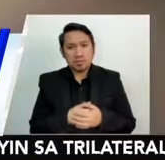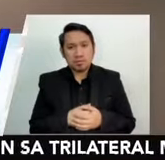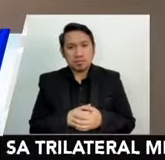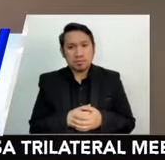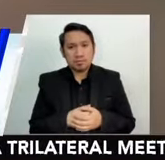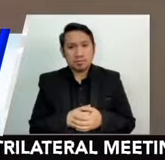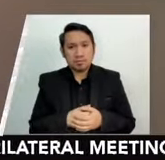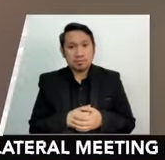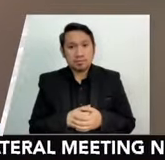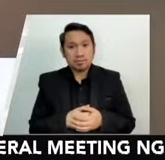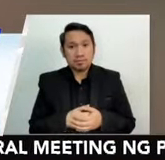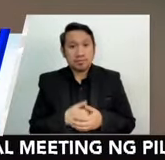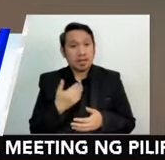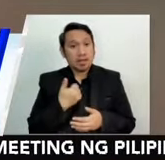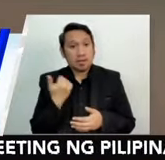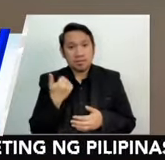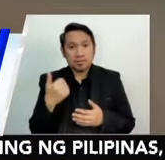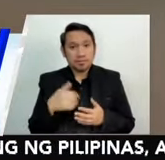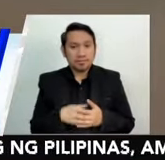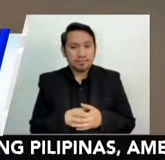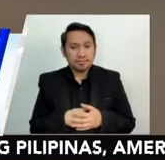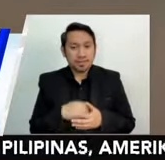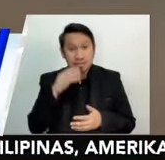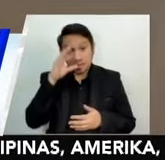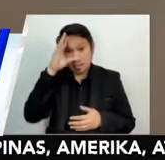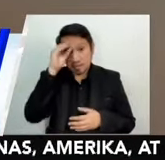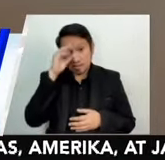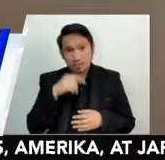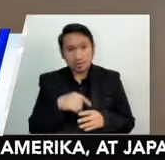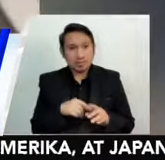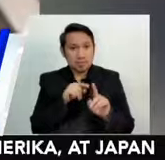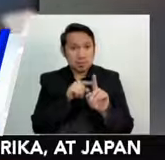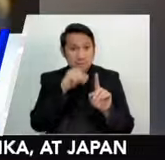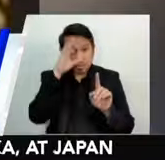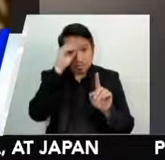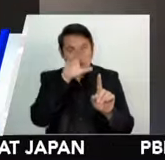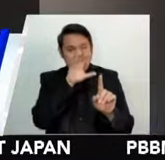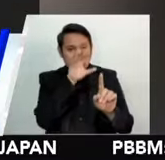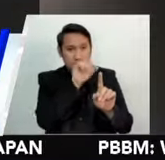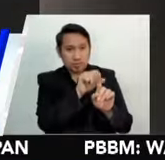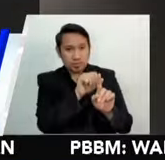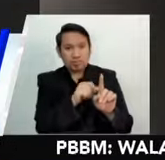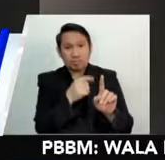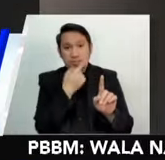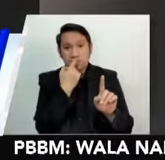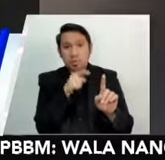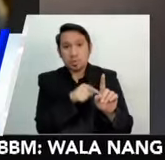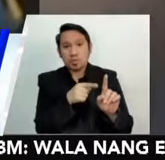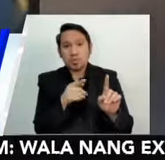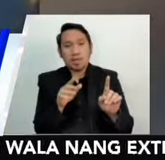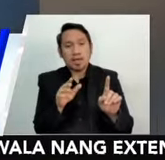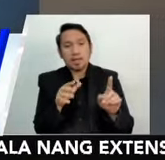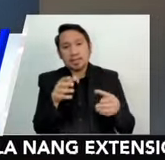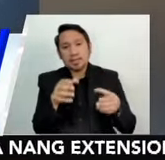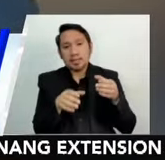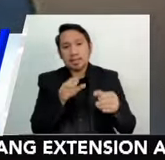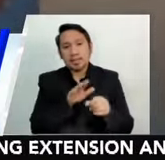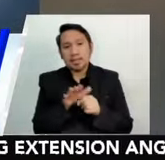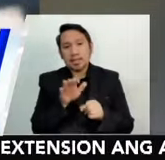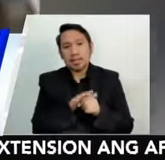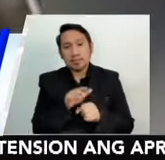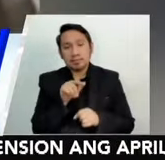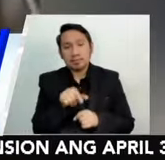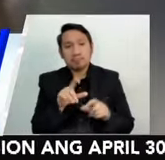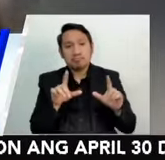Ang lalaking ito naman, hinuli rin ang mga tauhan ng MPD Station 11 dahil sa kasong rape. Kabilang siya sa mga most wanted sa